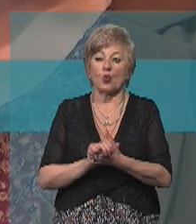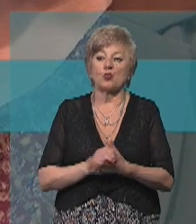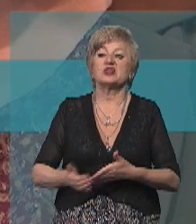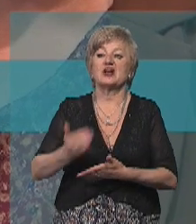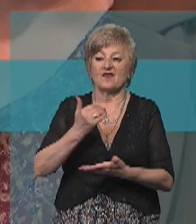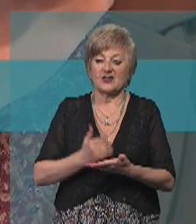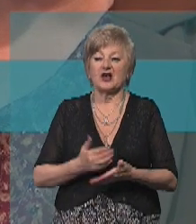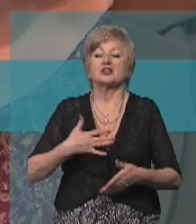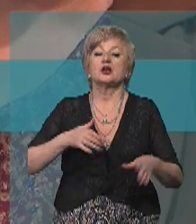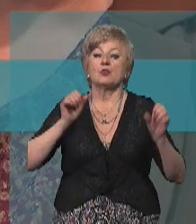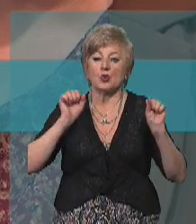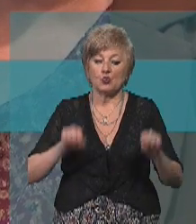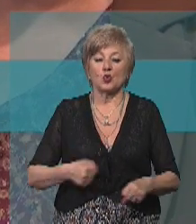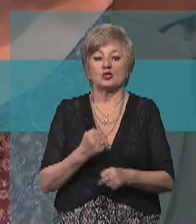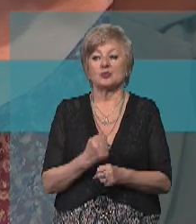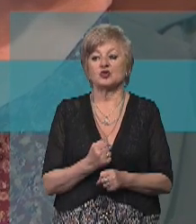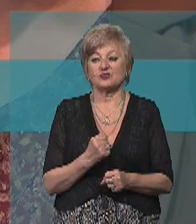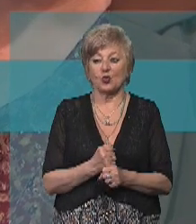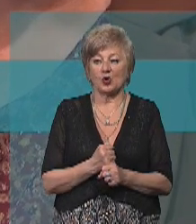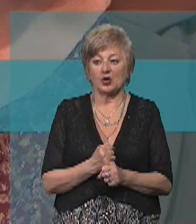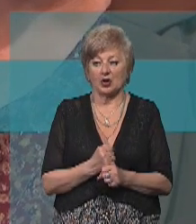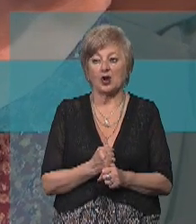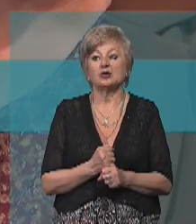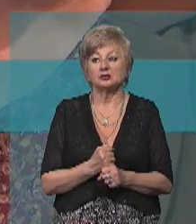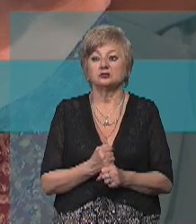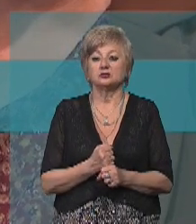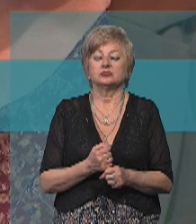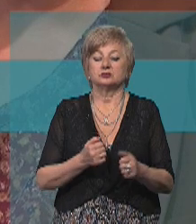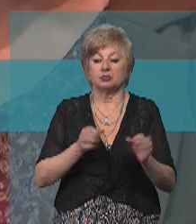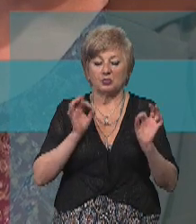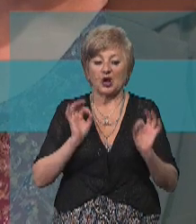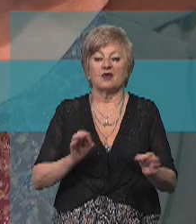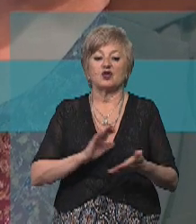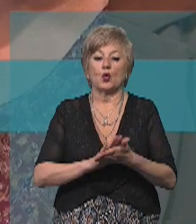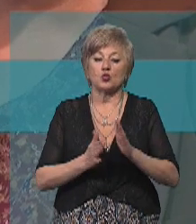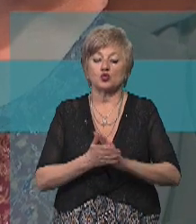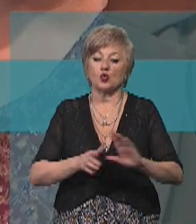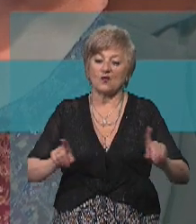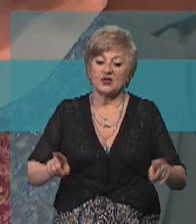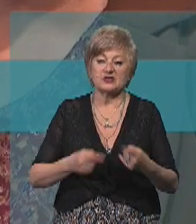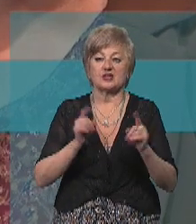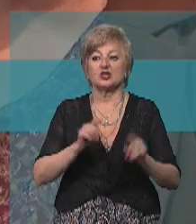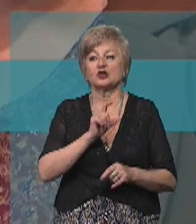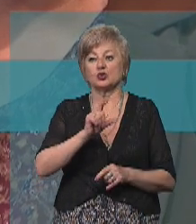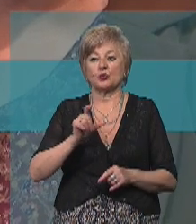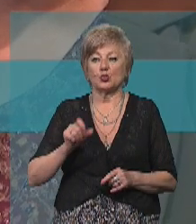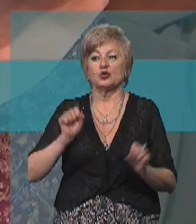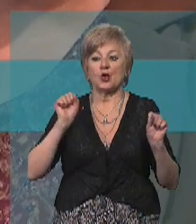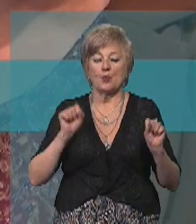ми зможемо створити достатньо умов, достатньо гарні умови для того, щоб люди